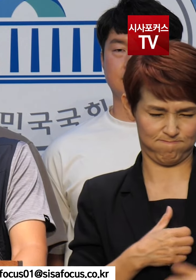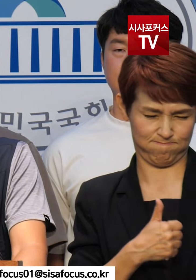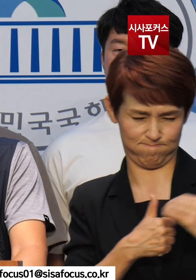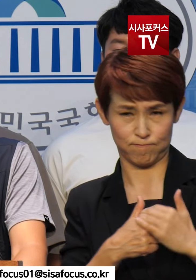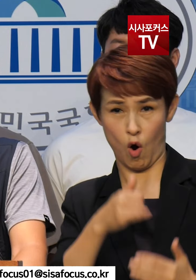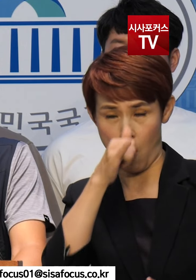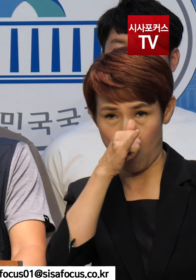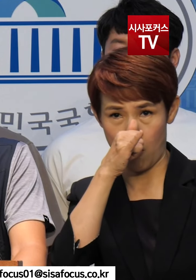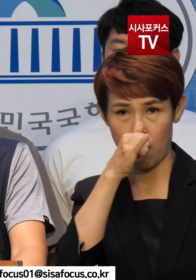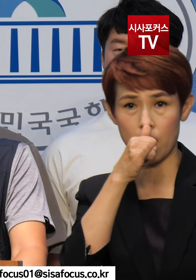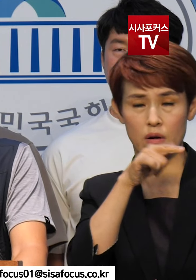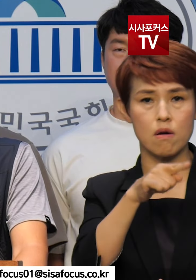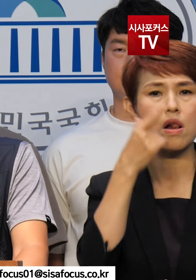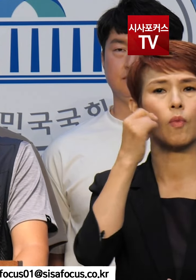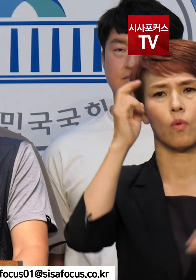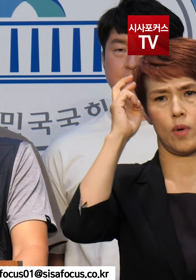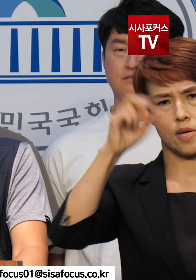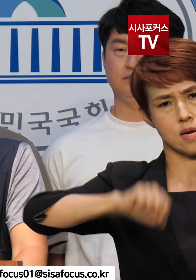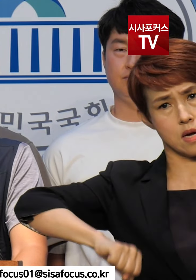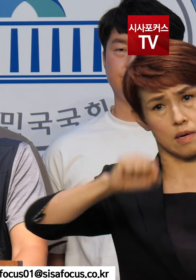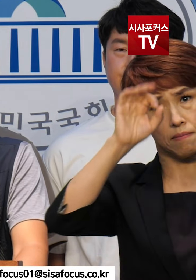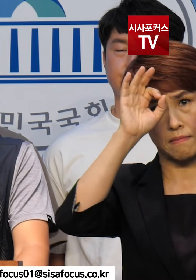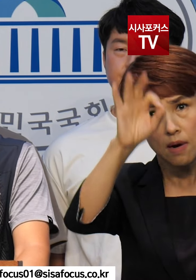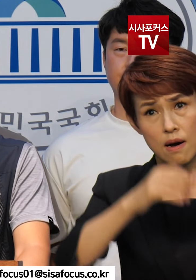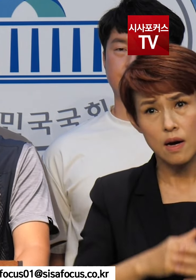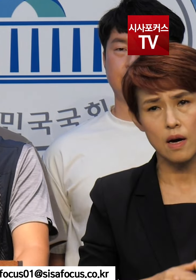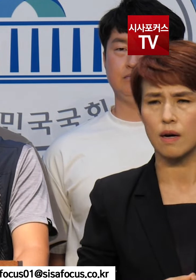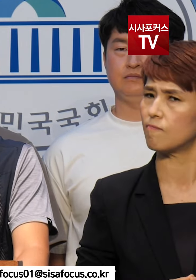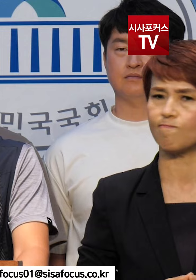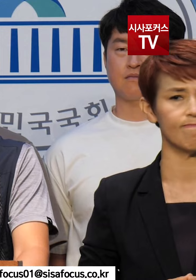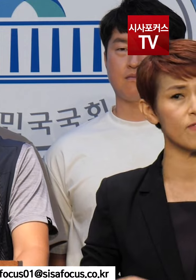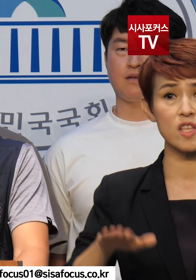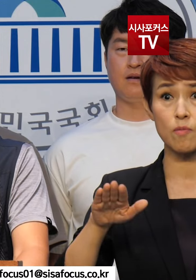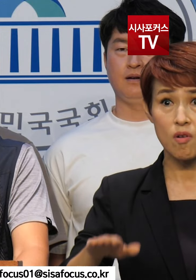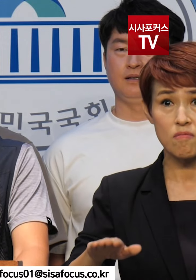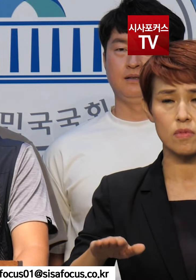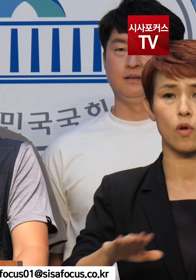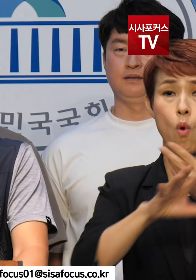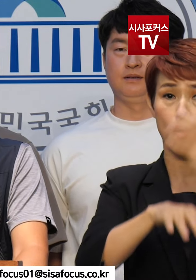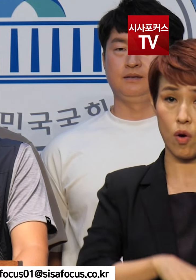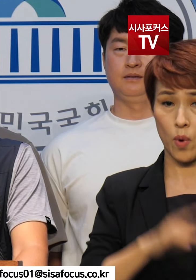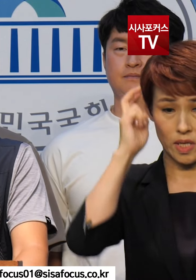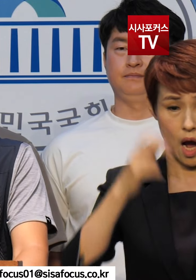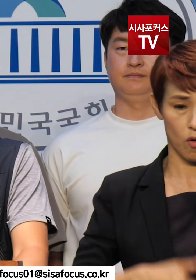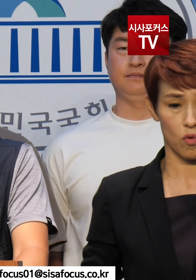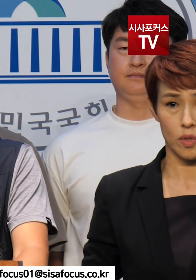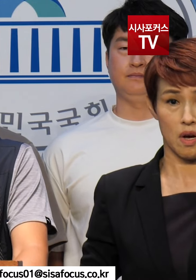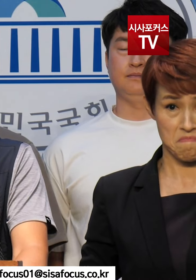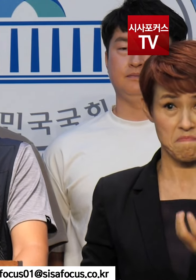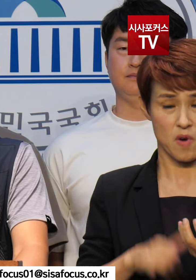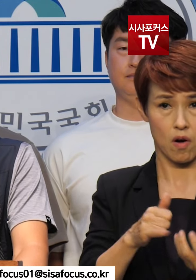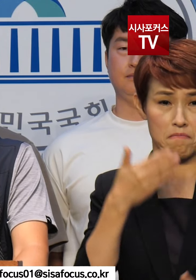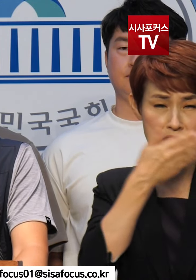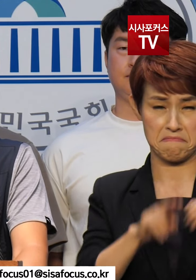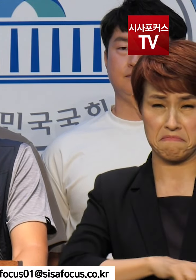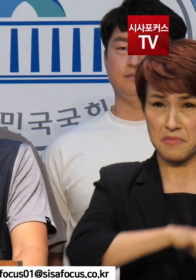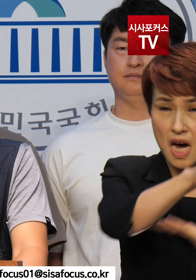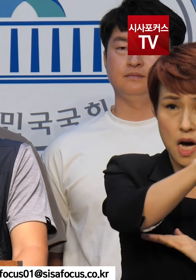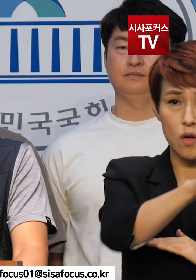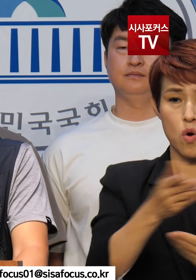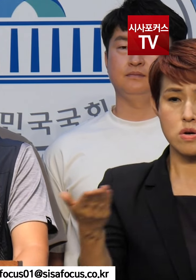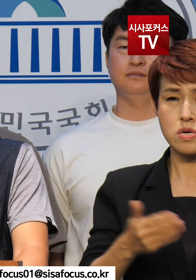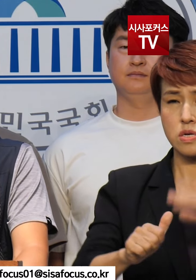달성하겠다는 일본 기업 니또덴코의 행동을 보면서 이번만큼은 외투 자본의 위장 폐업과 먹튀, 노동